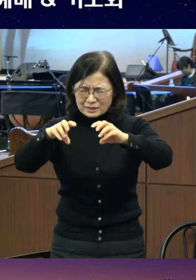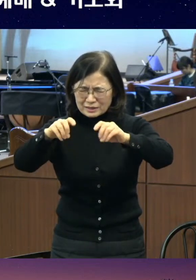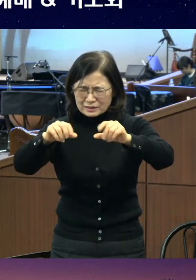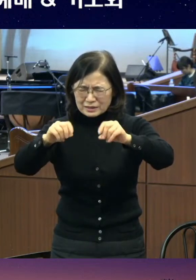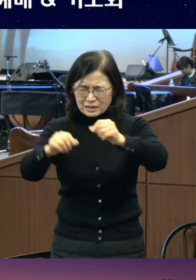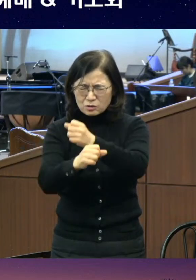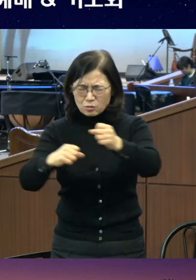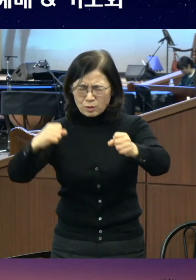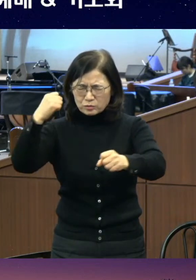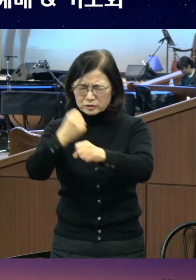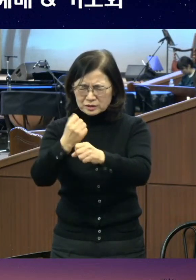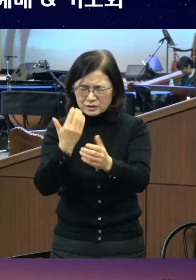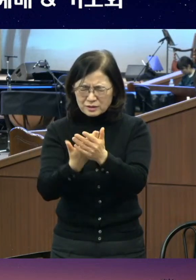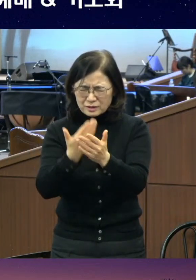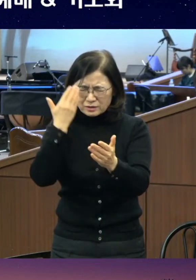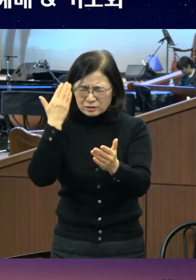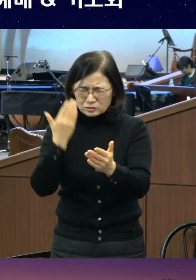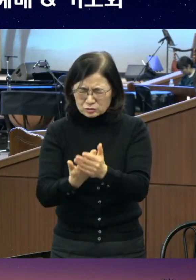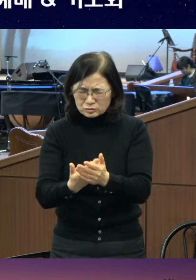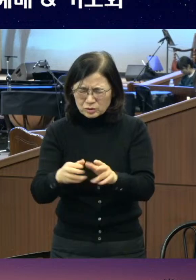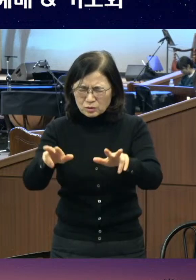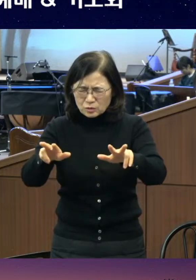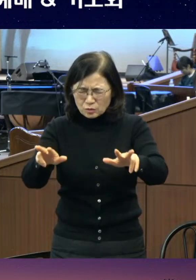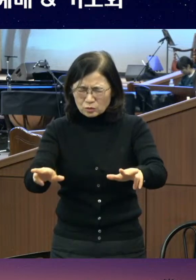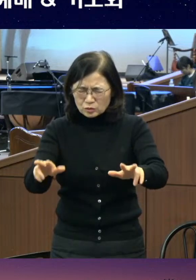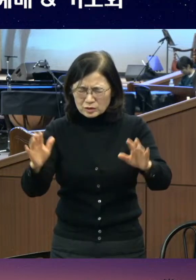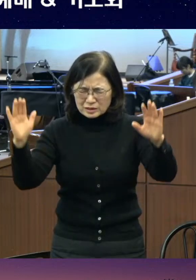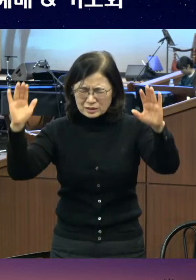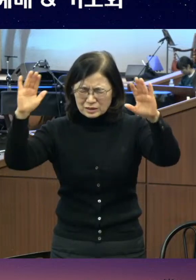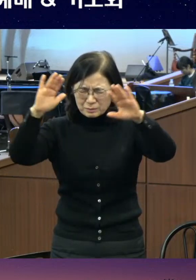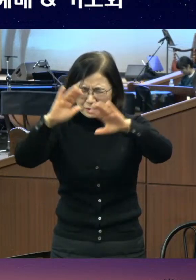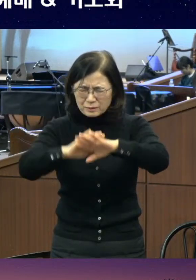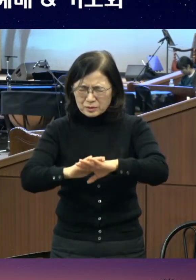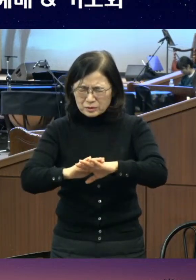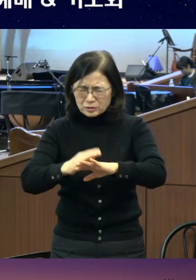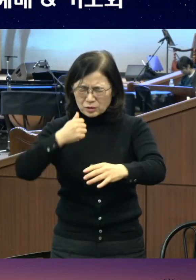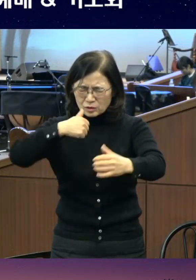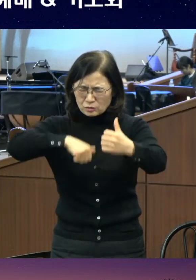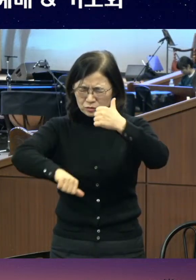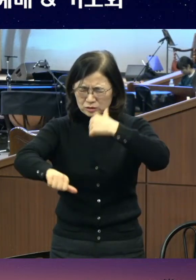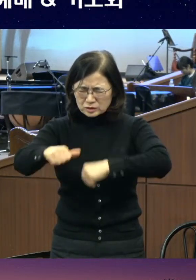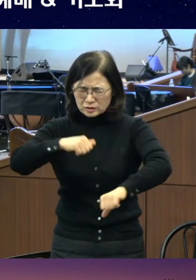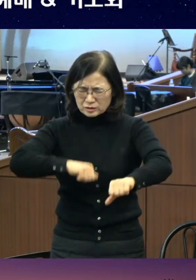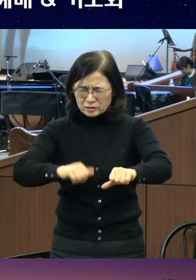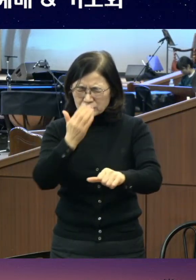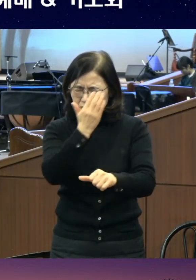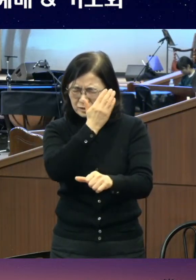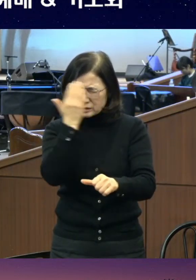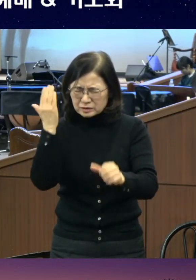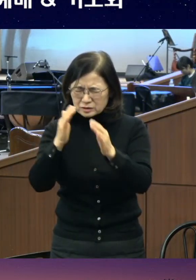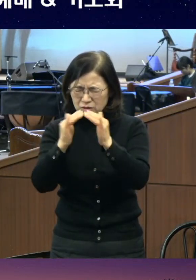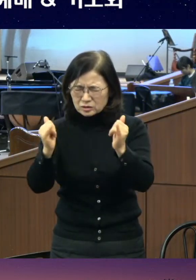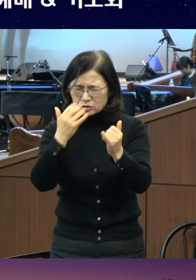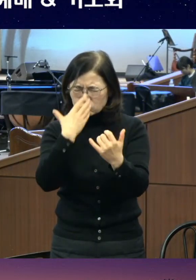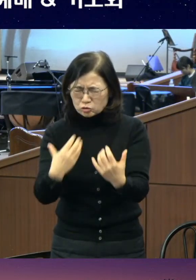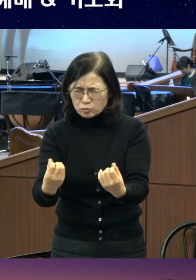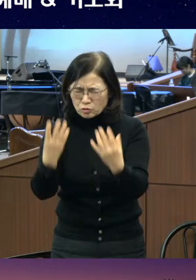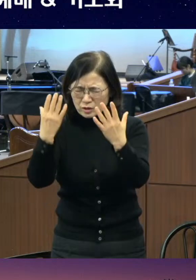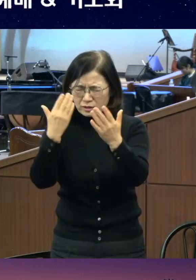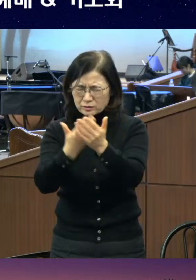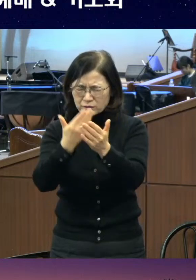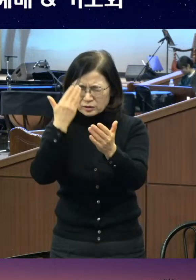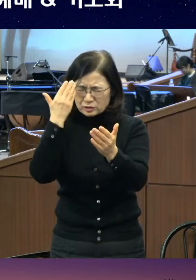하여 주시옵소서. 오늘 이 밤에도 하나님 아버지, 우리 다음 세대들 청년들을 축복해 주시고 저들의 세대를